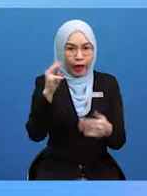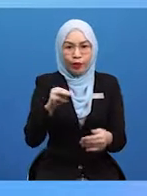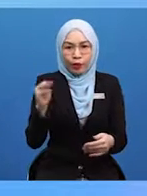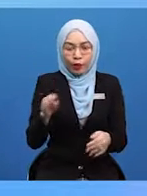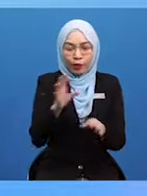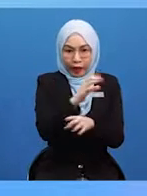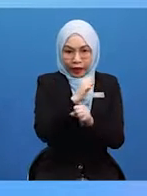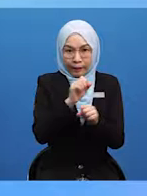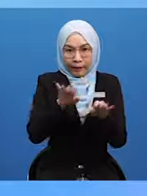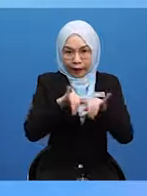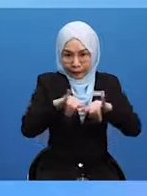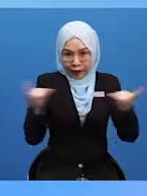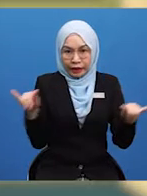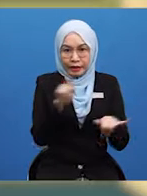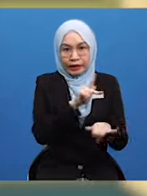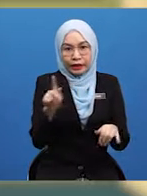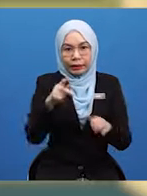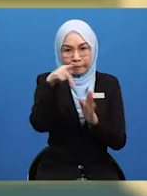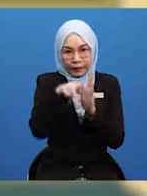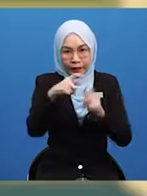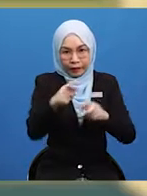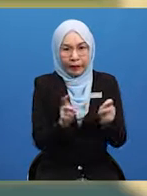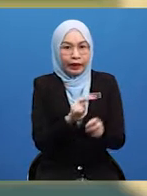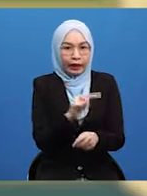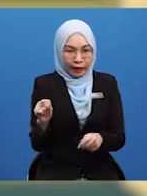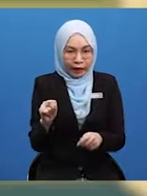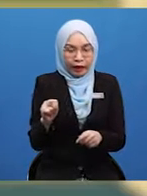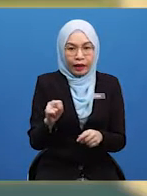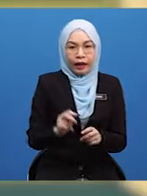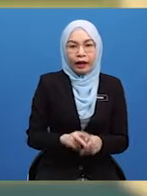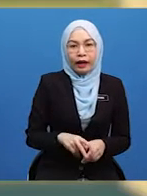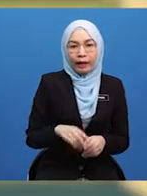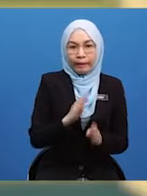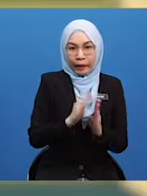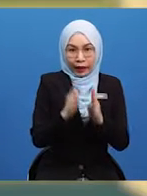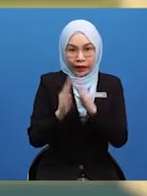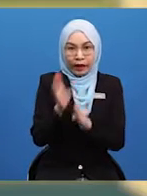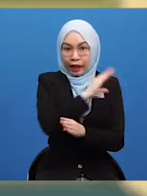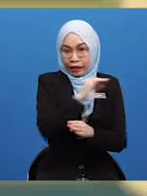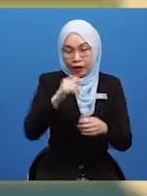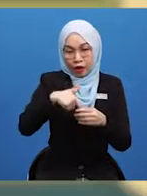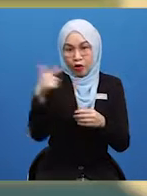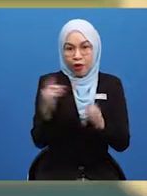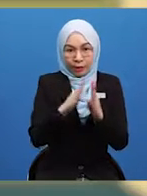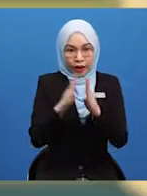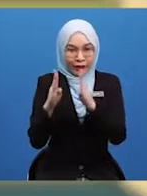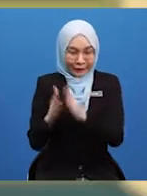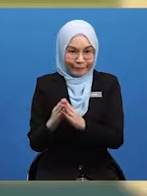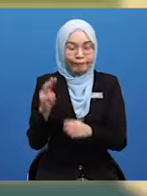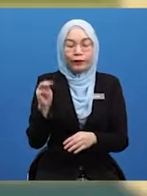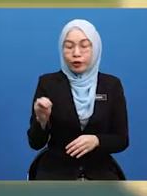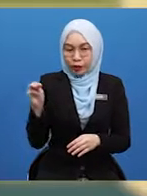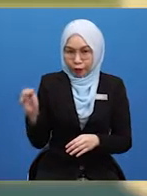pertempatan luar bandar. Murid-murid, kawasan pertempatan bandar dan luar bandar